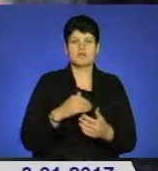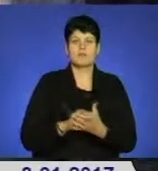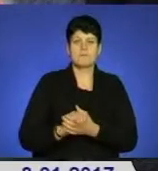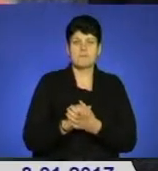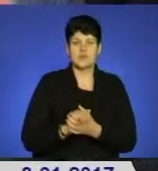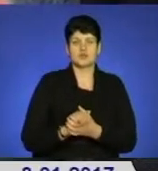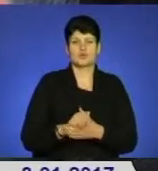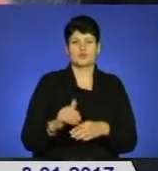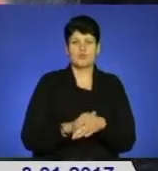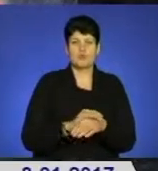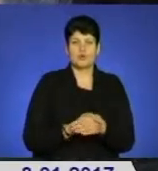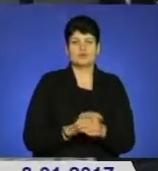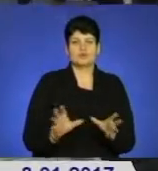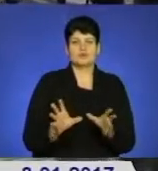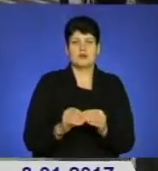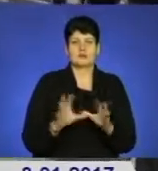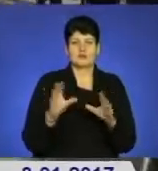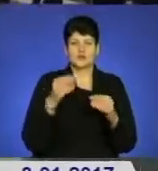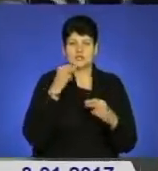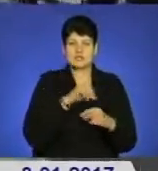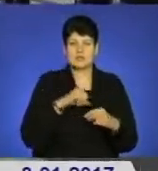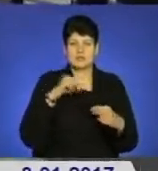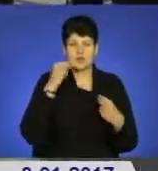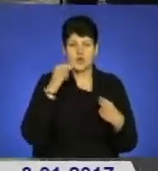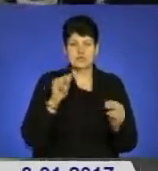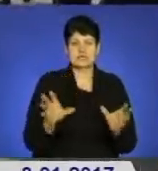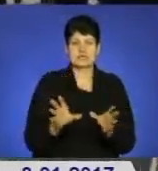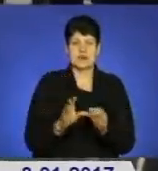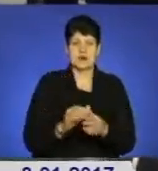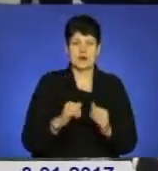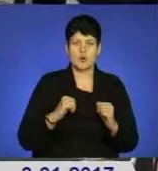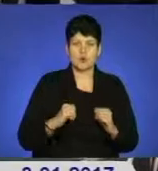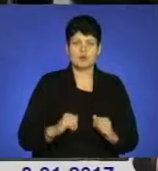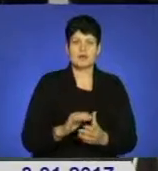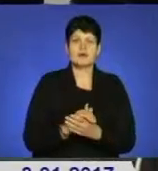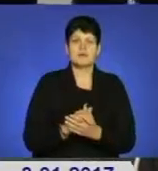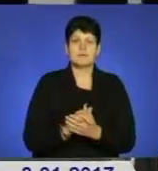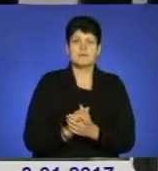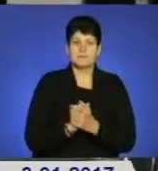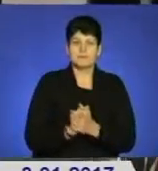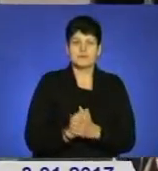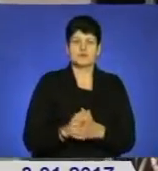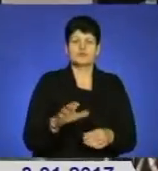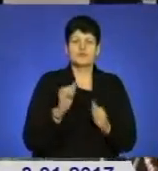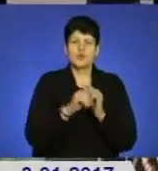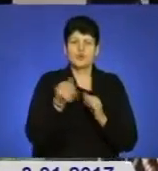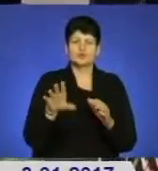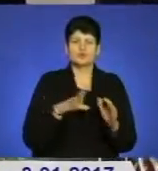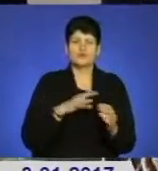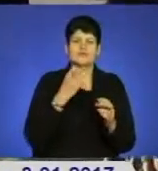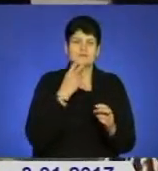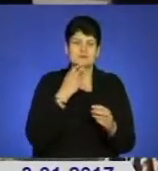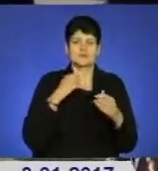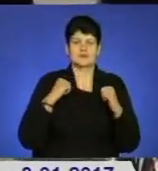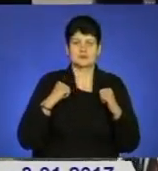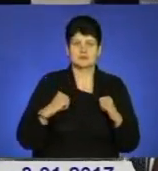миру, злагоди, всього найкращого. Бажаю всім миру, злагоди, благополуччя, щоб в кожній родині був сміх, затишок і спокій.